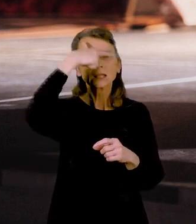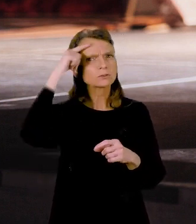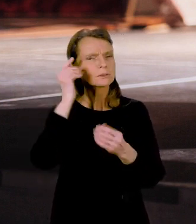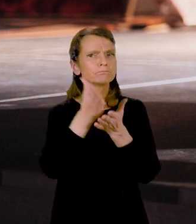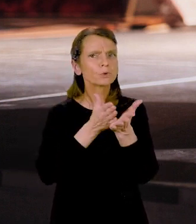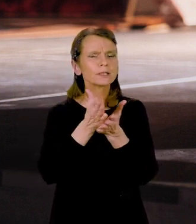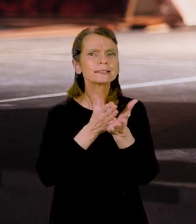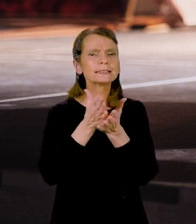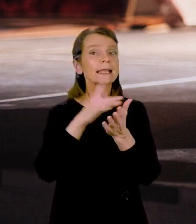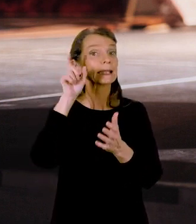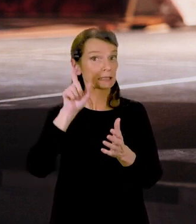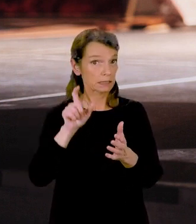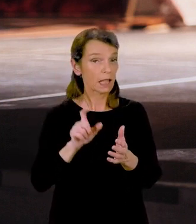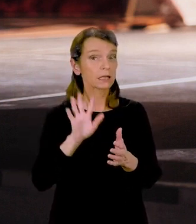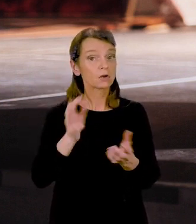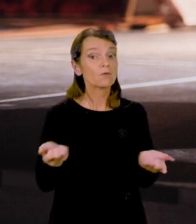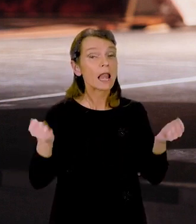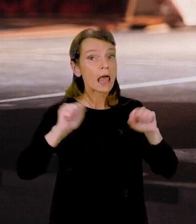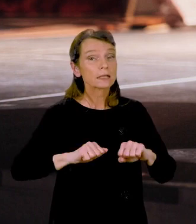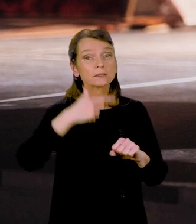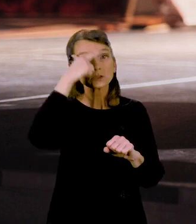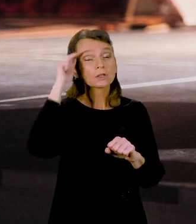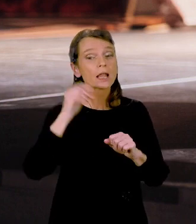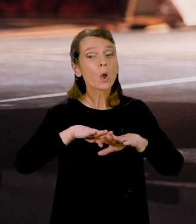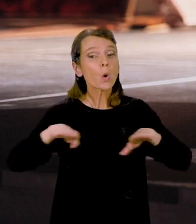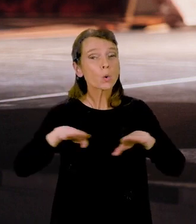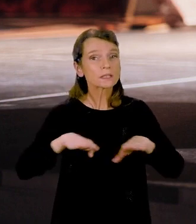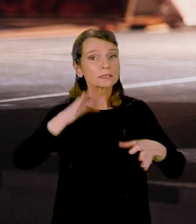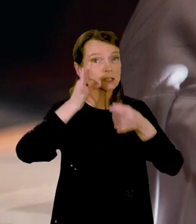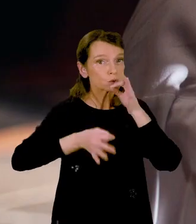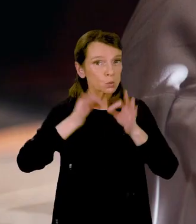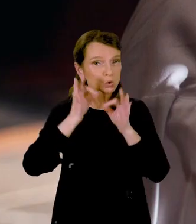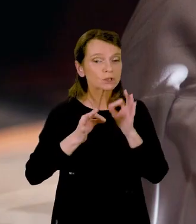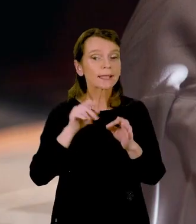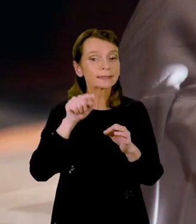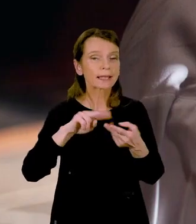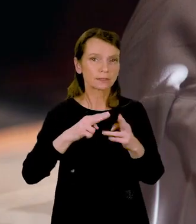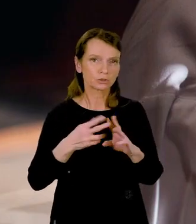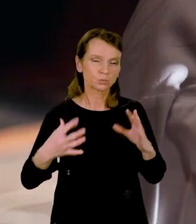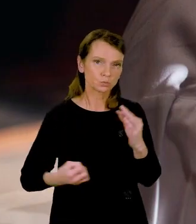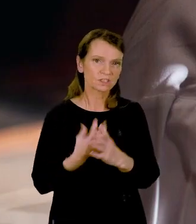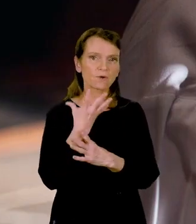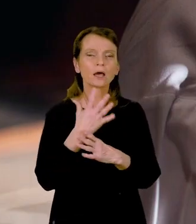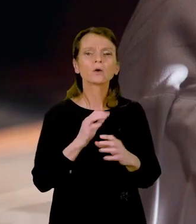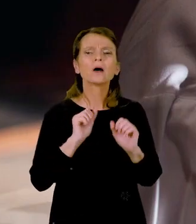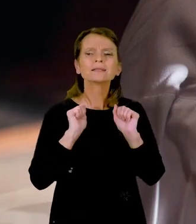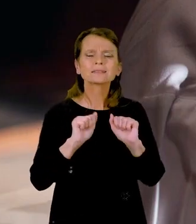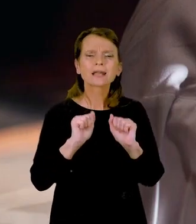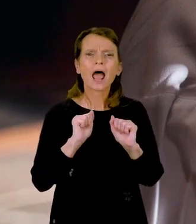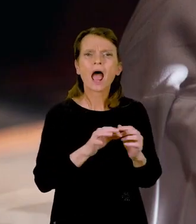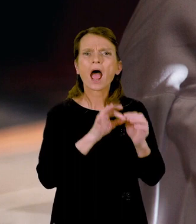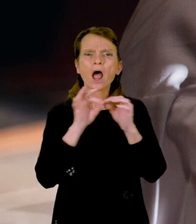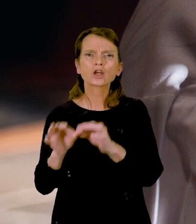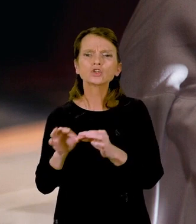nacionalne poklicne kriterije in lastne nacionalne odrske izkušnje, s tem pa ustvaril trajno referenčno